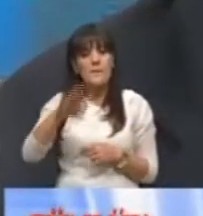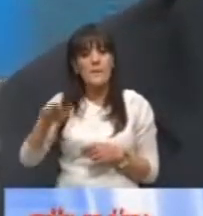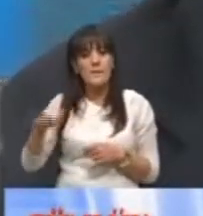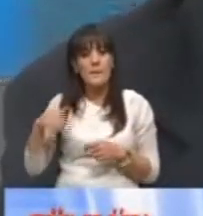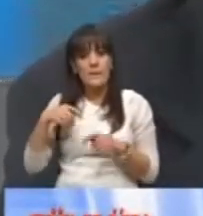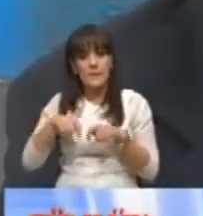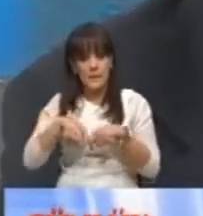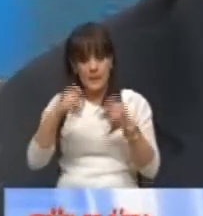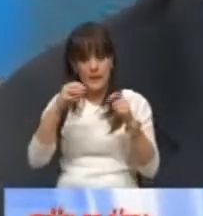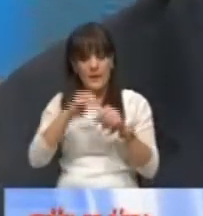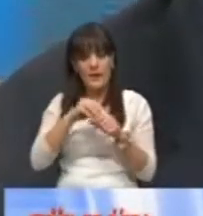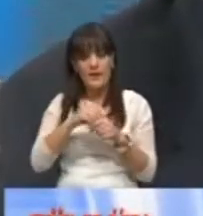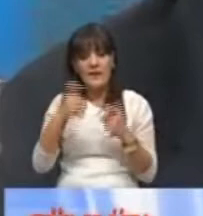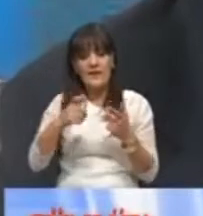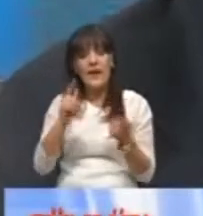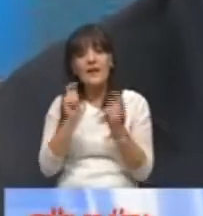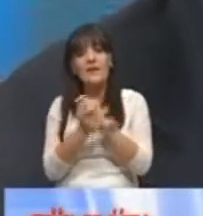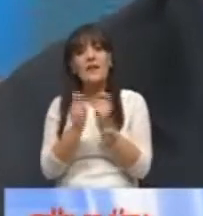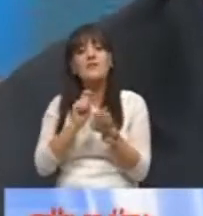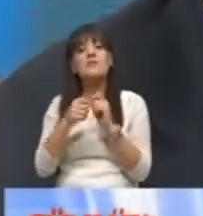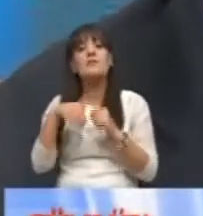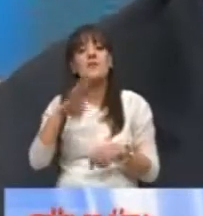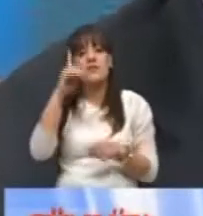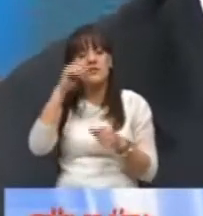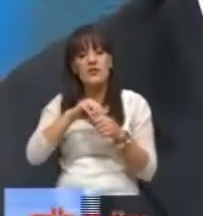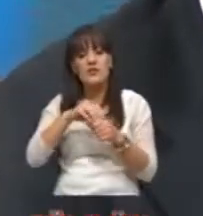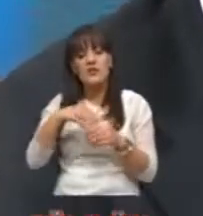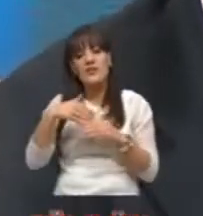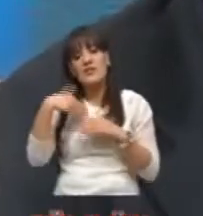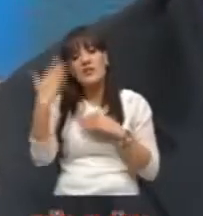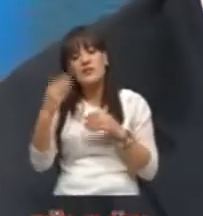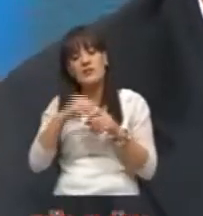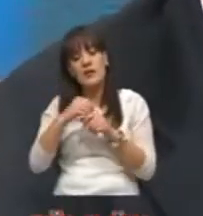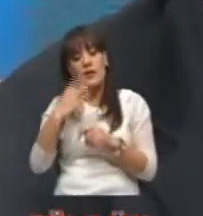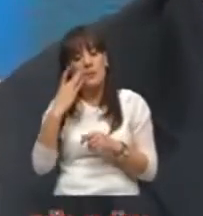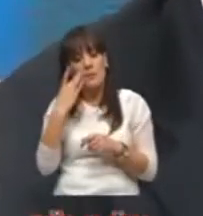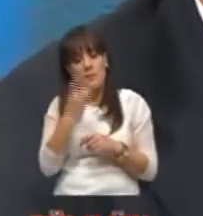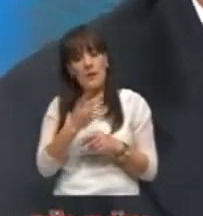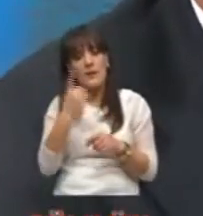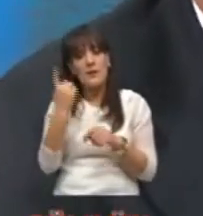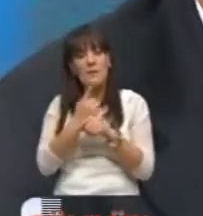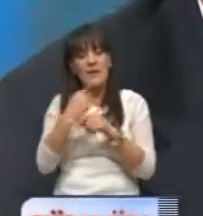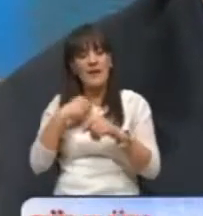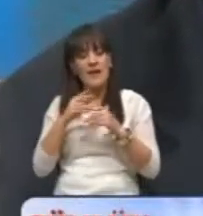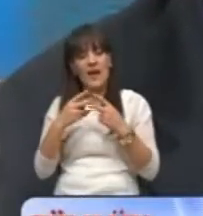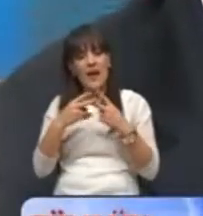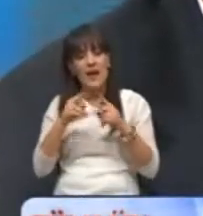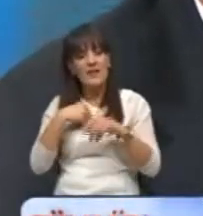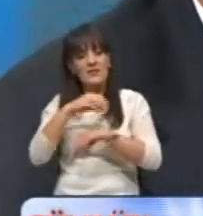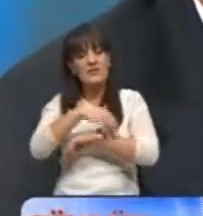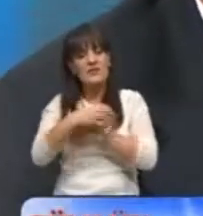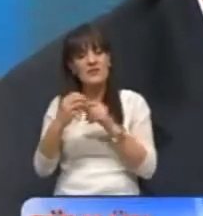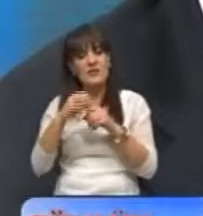çocukların kırıkları yer değiştirmediği için dışarıdan belirgin böyle bir deformite dediğimiz açılanma,